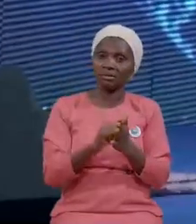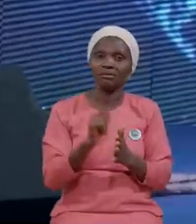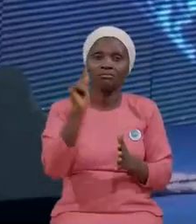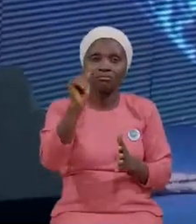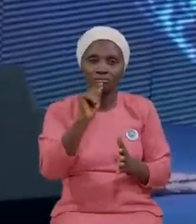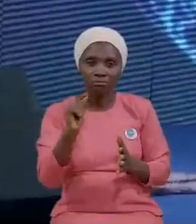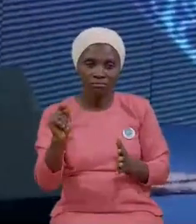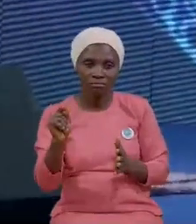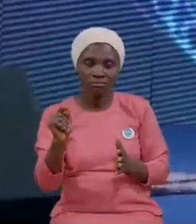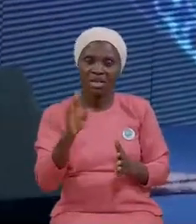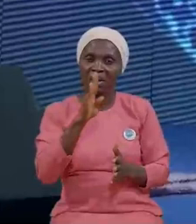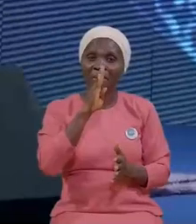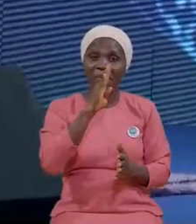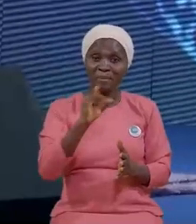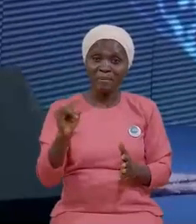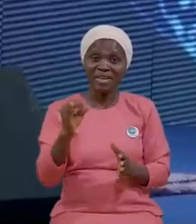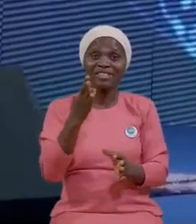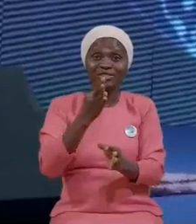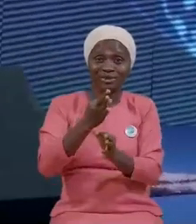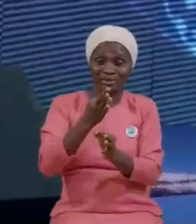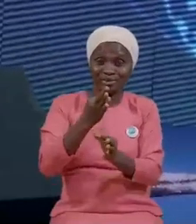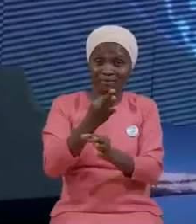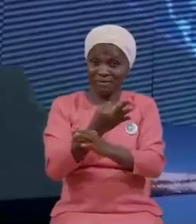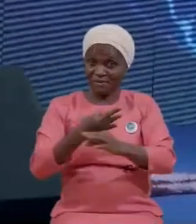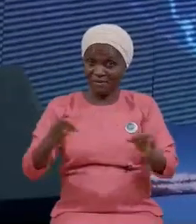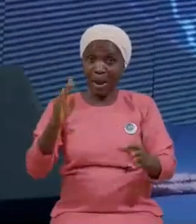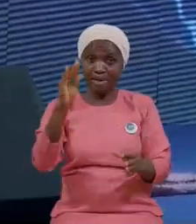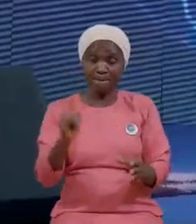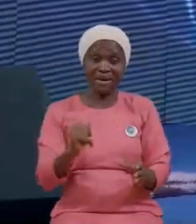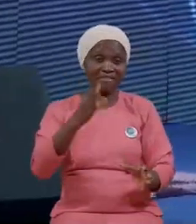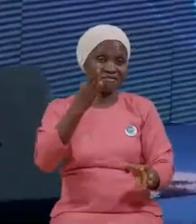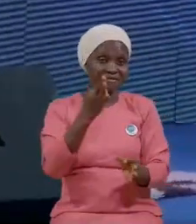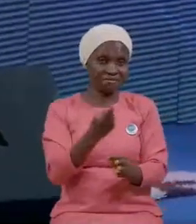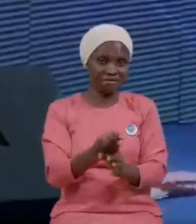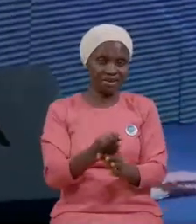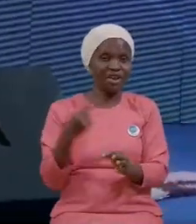Et il dit maintenant, étant justifié par la foi,